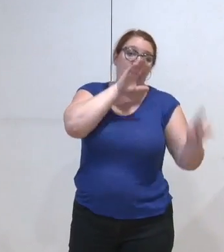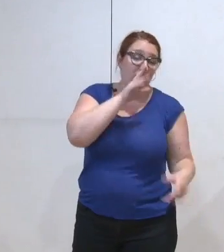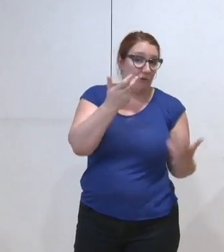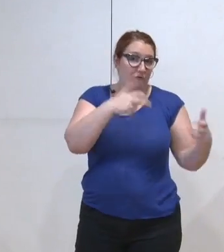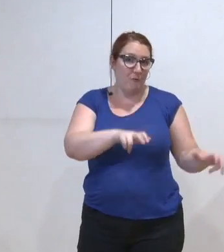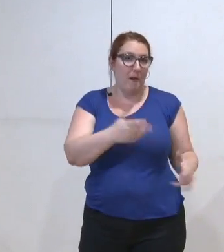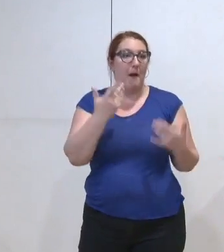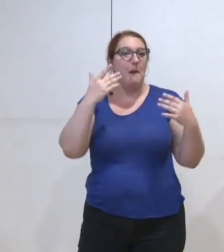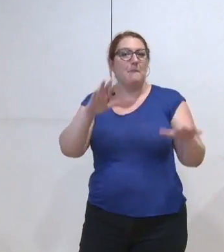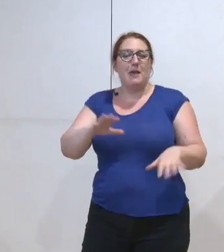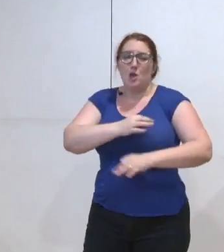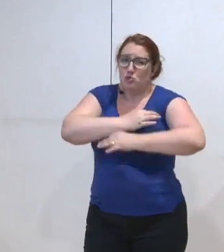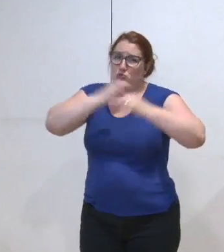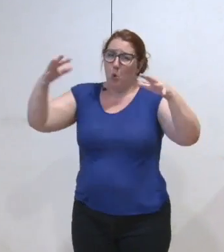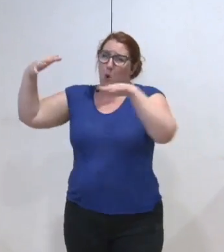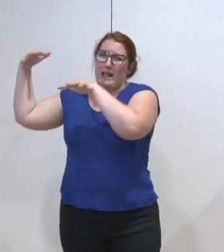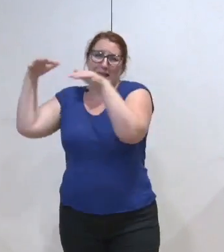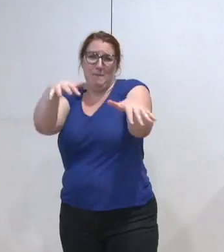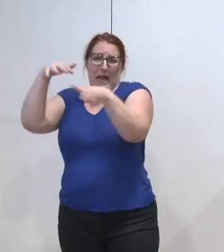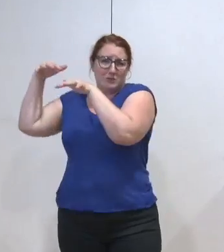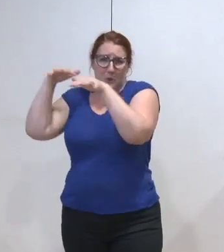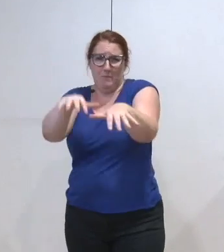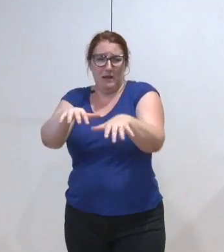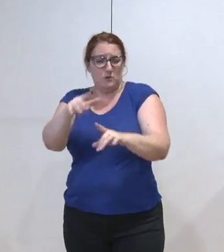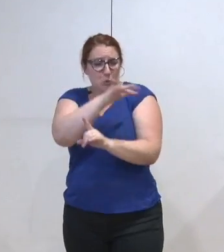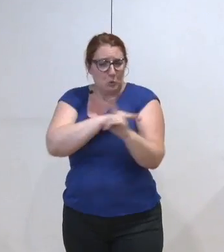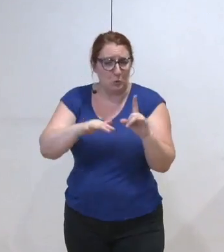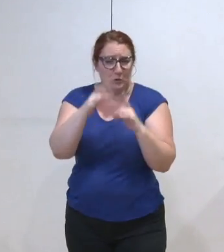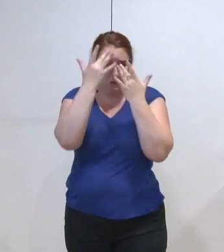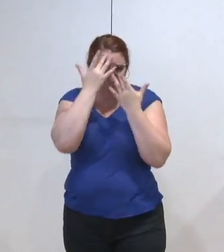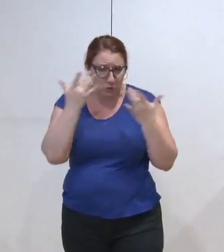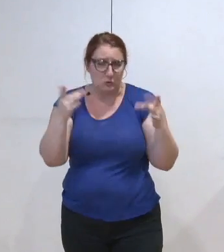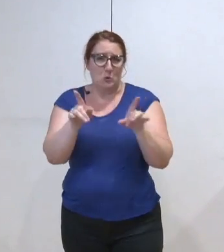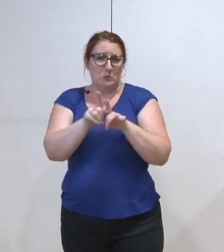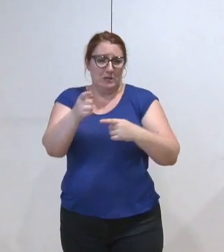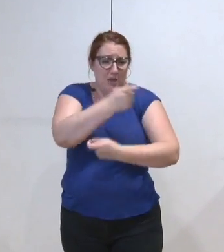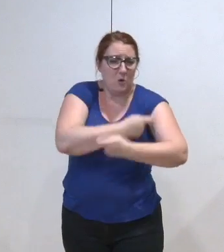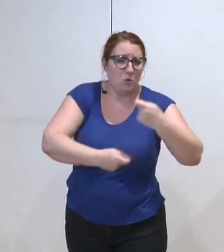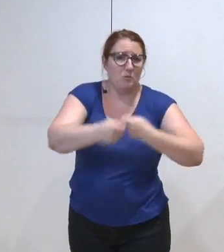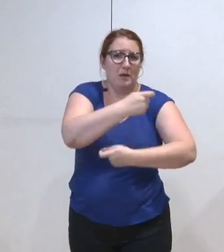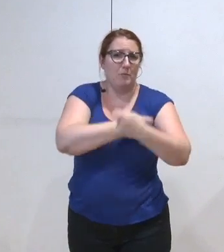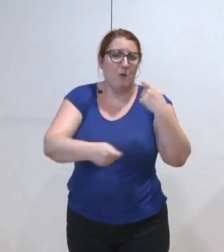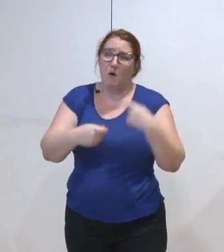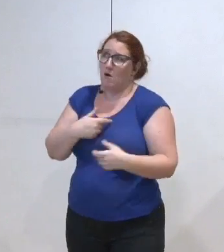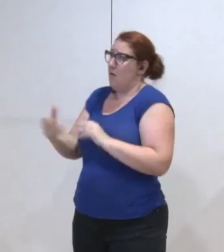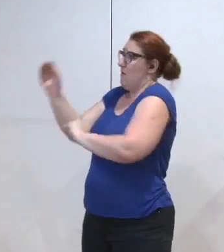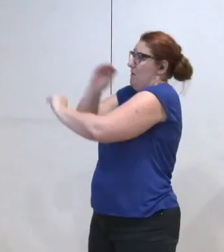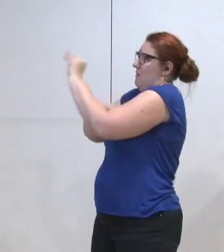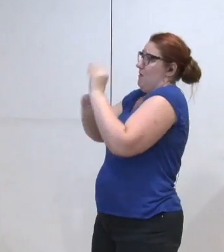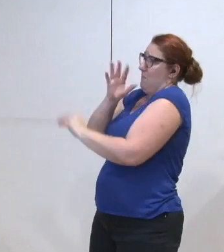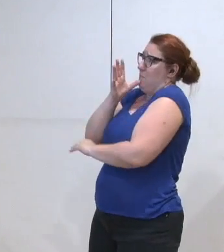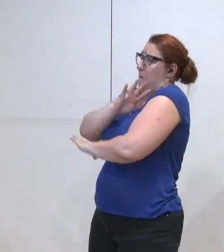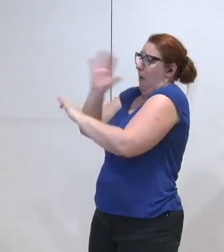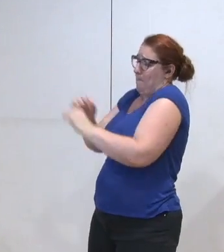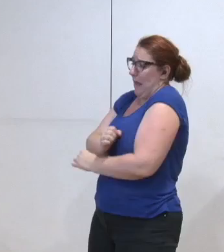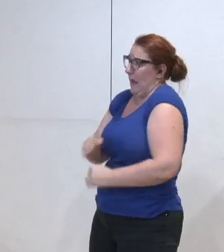massive que nous sommes culturellement socialement et et économiquement incapable d'absorber